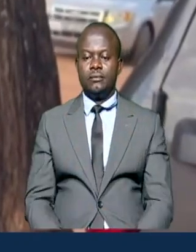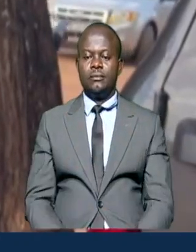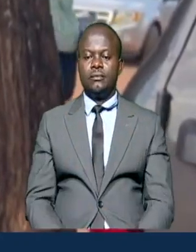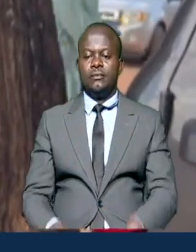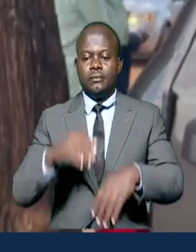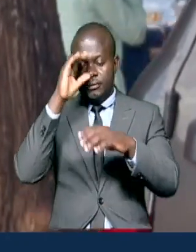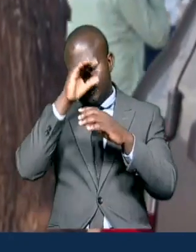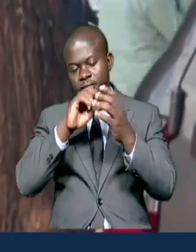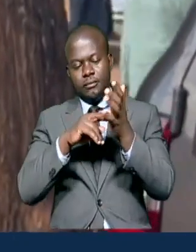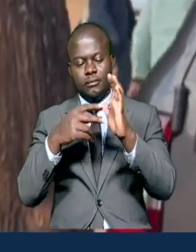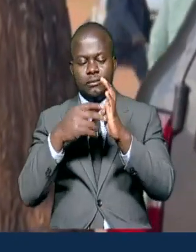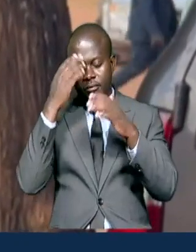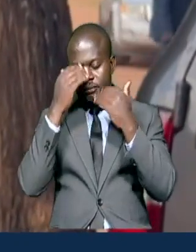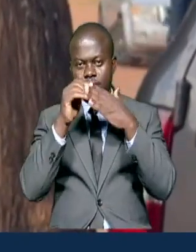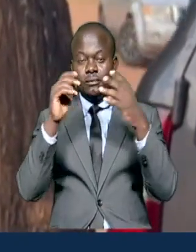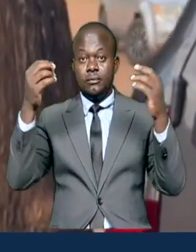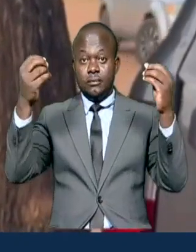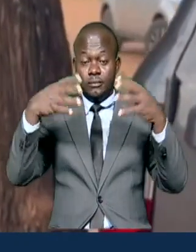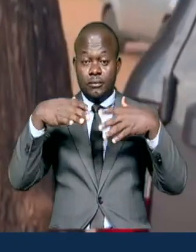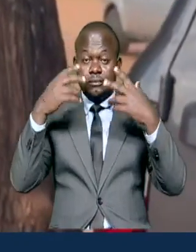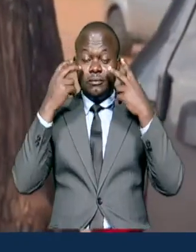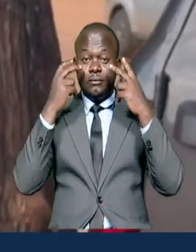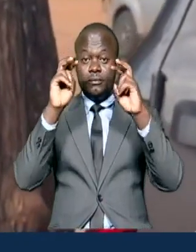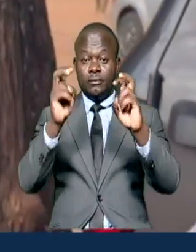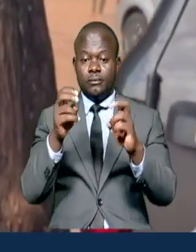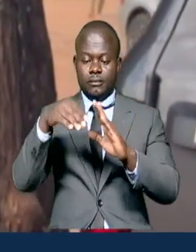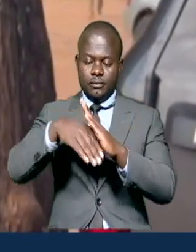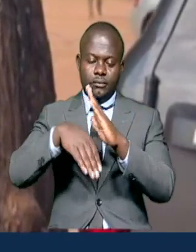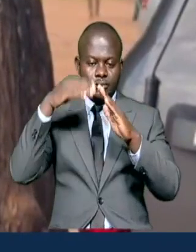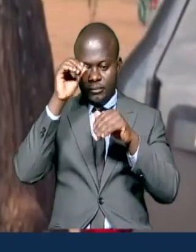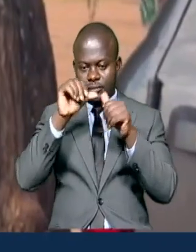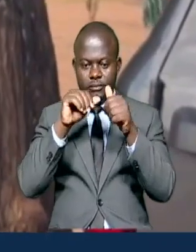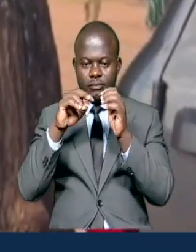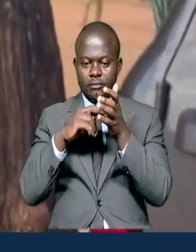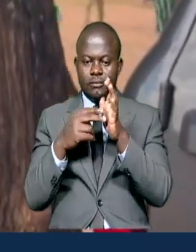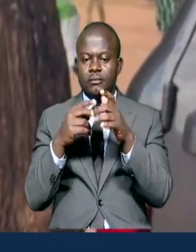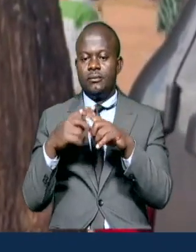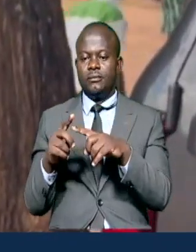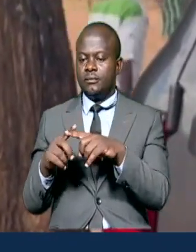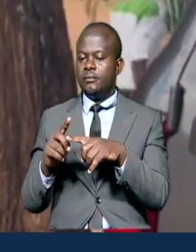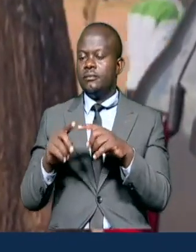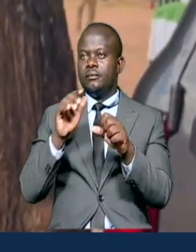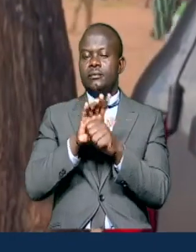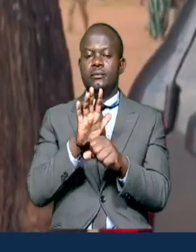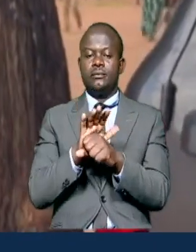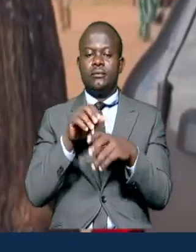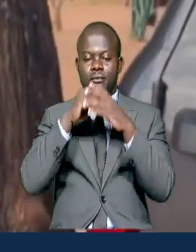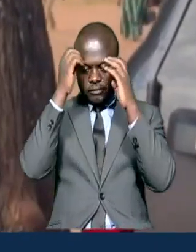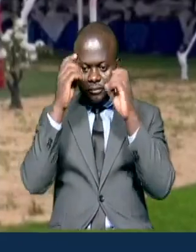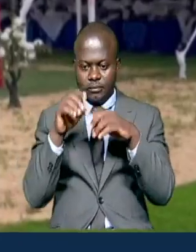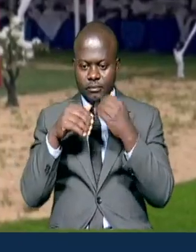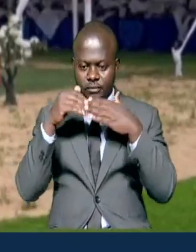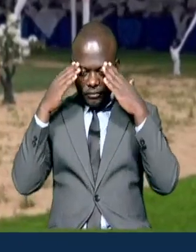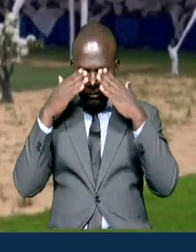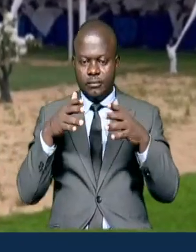imishinga, cyane ko bigaragara ko diyoseze ya Butare yagiye isubira inyuma mu bijyanye n'imishinga runaka, cyane cyane mu burezi akore washyira